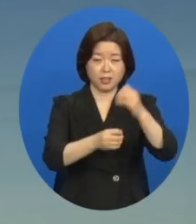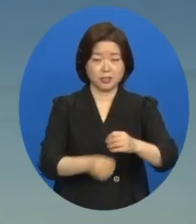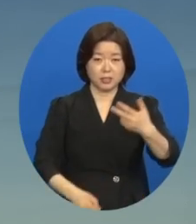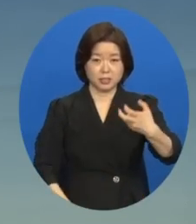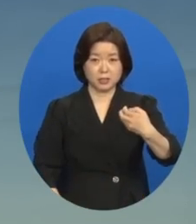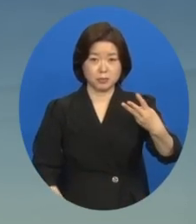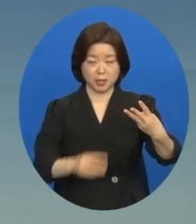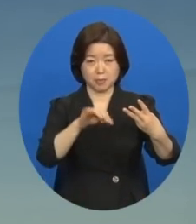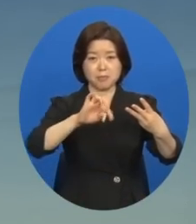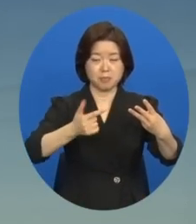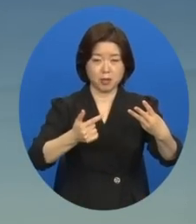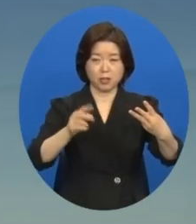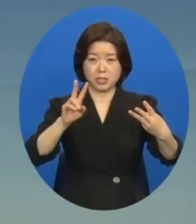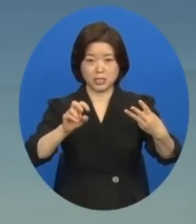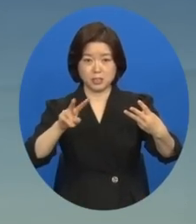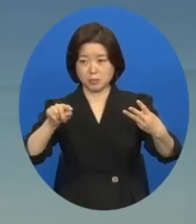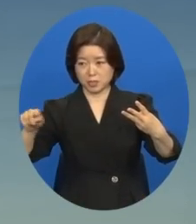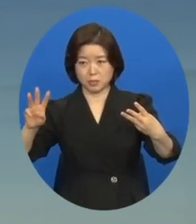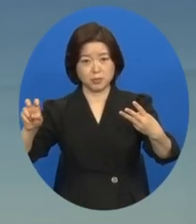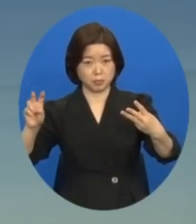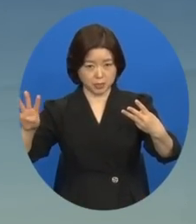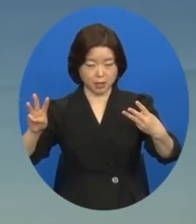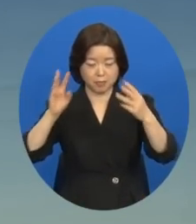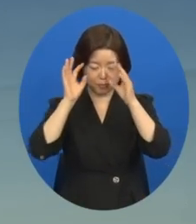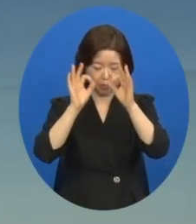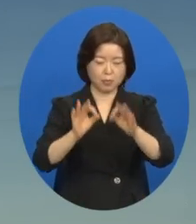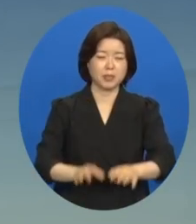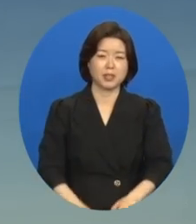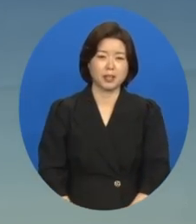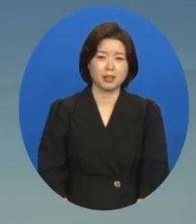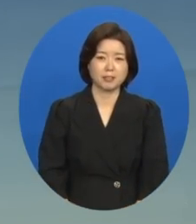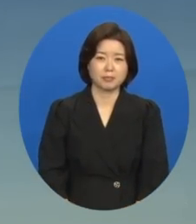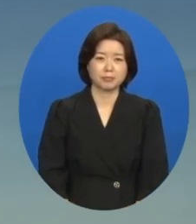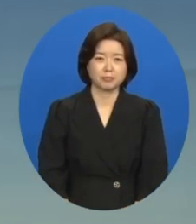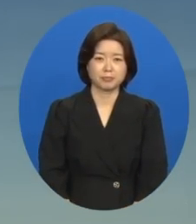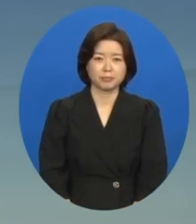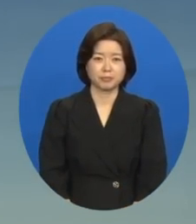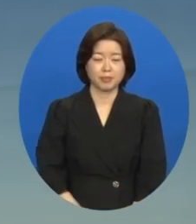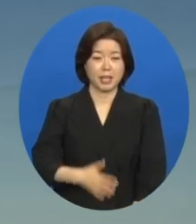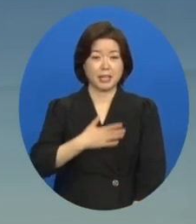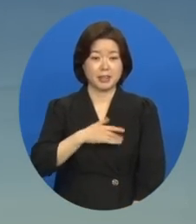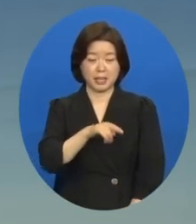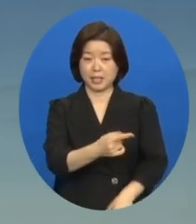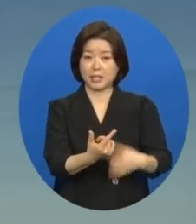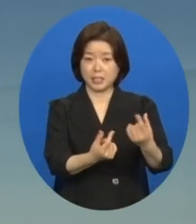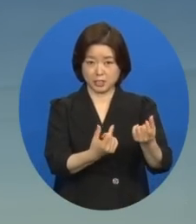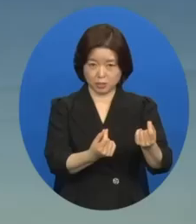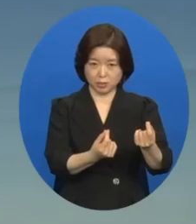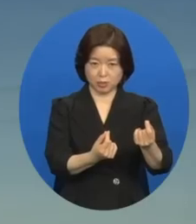73편 22절부터 23절 말씀 제가 읽겠습니다. 내가 이같이